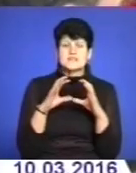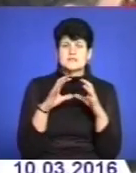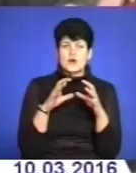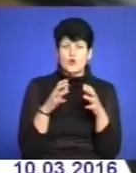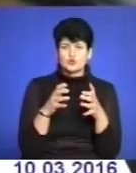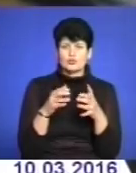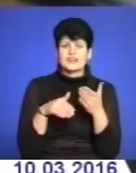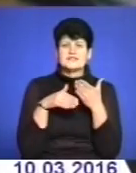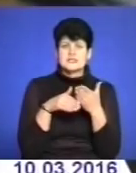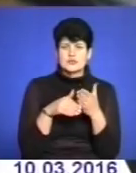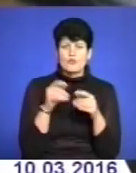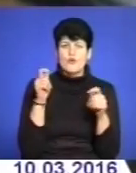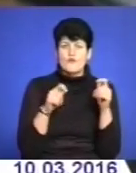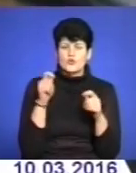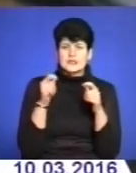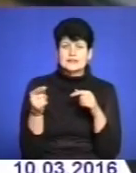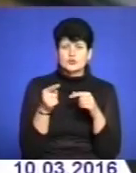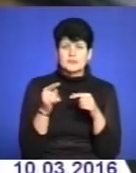інвестиційному форумі «Тернопільщина